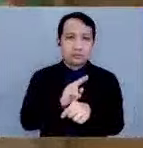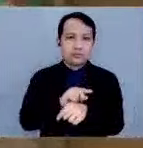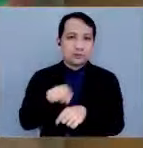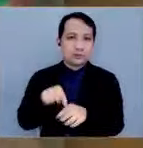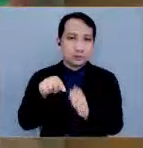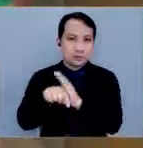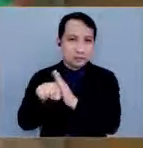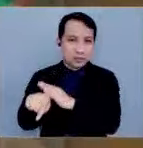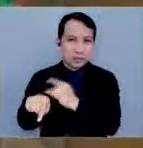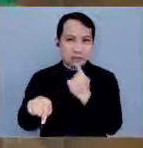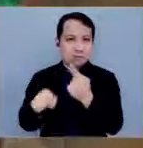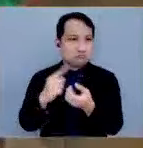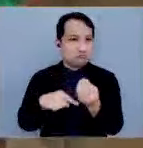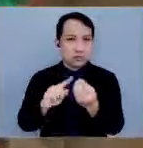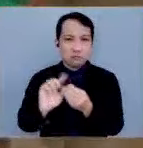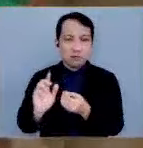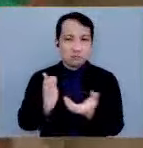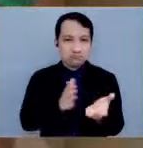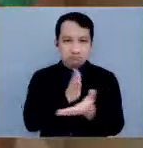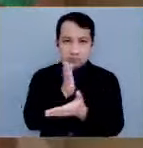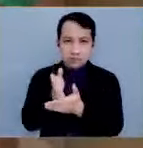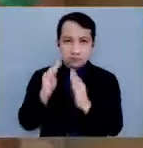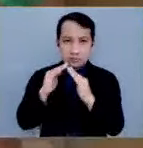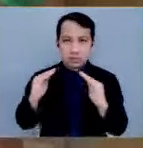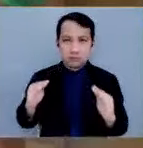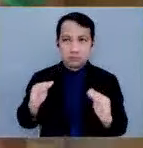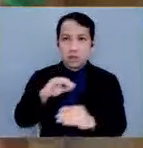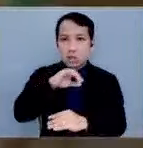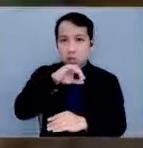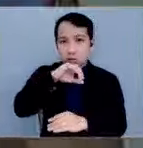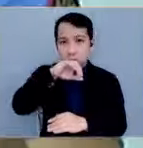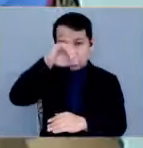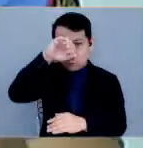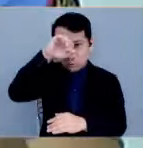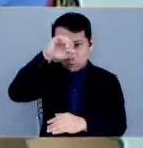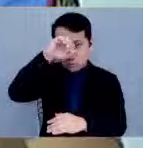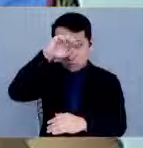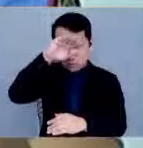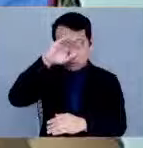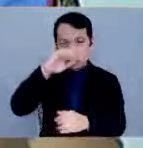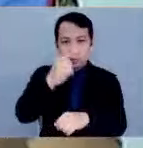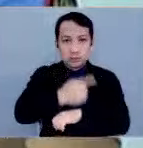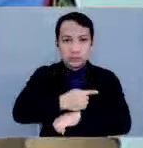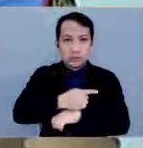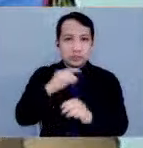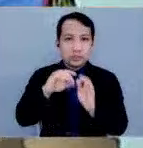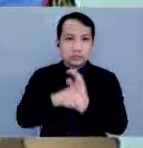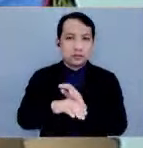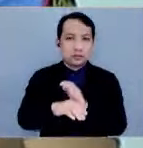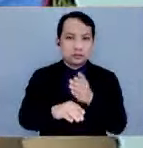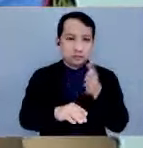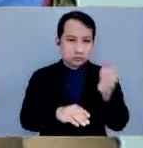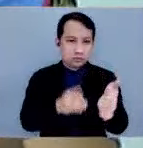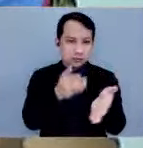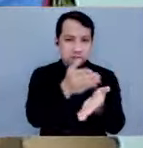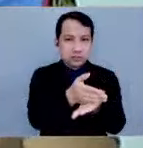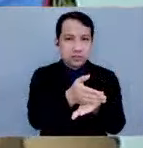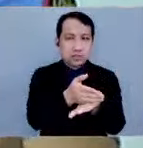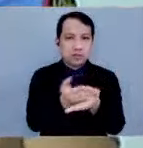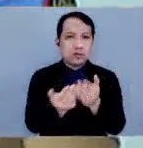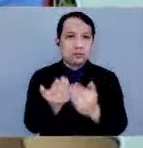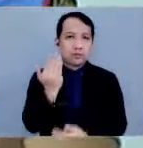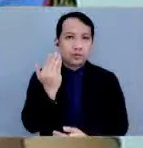sa imbestigasyon, pumunta sa bahay ng biktima ang lolo sa araw ng krimen. Pumunta doon sa kabilang bahay morning, doon